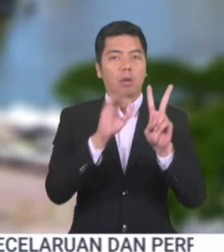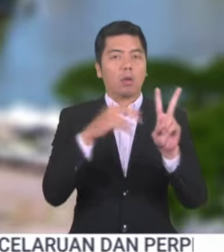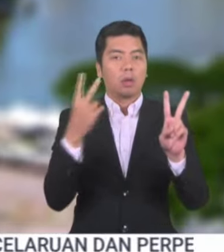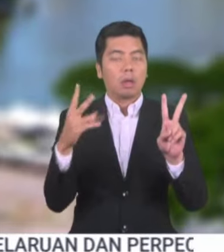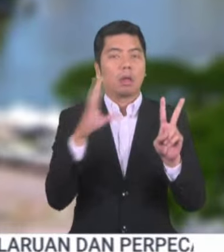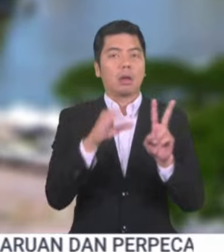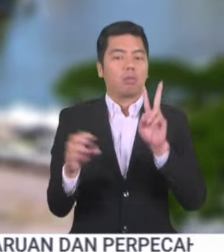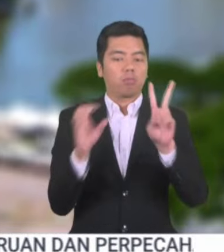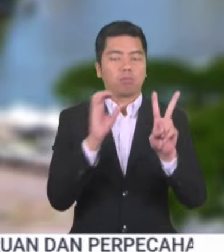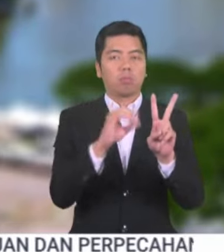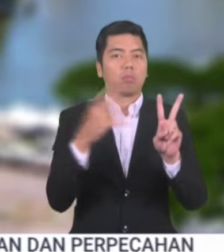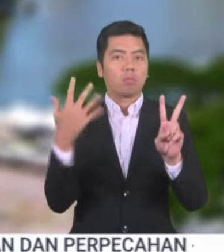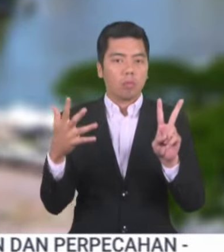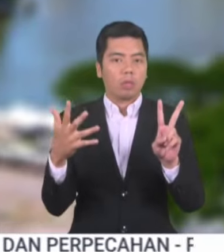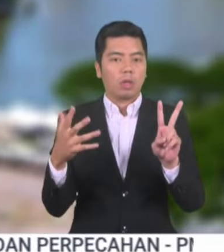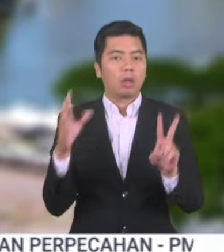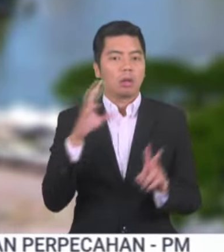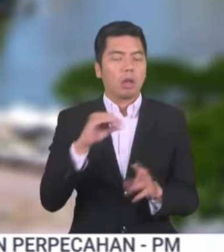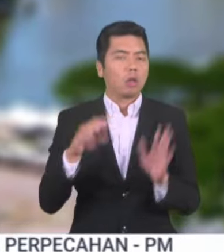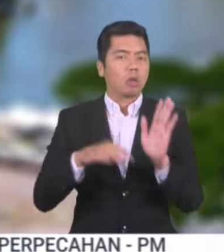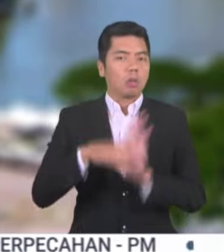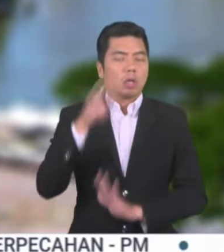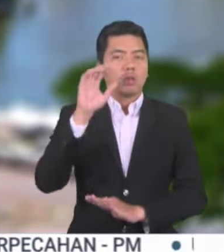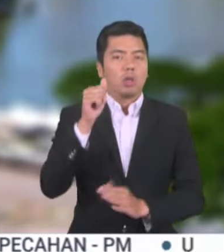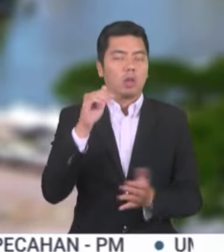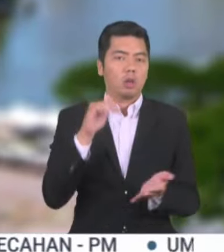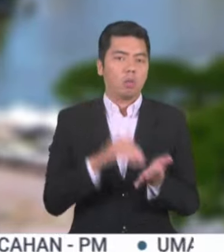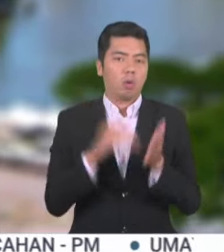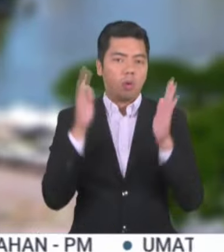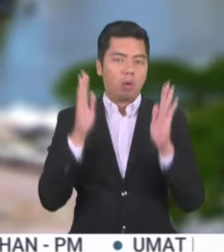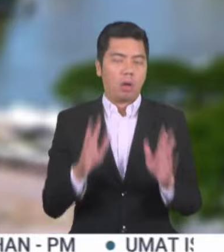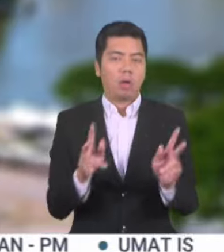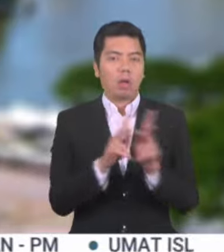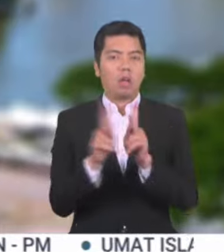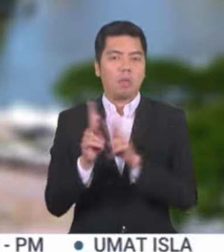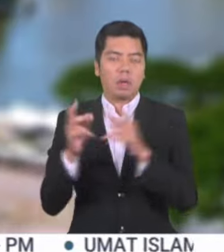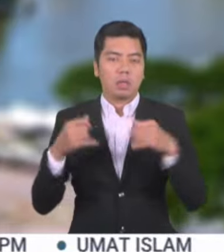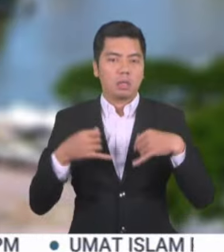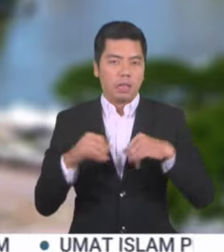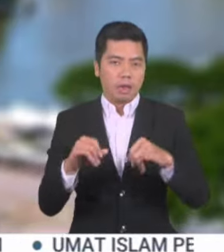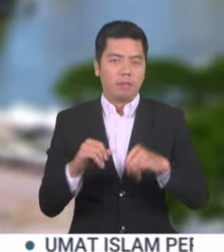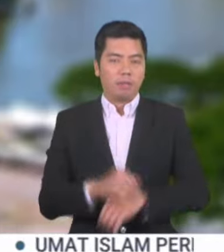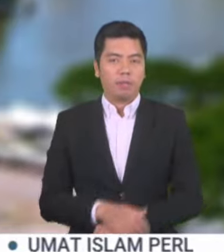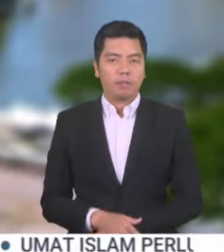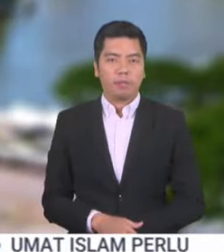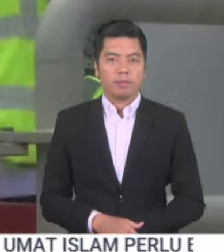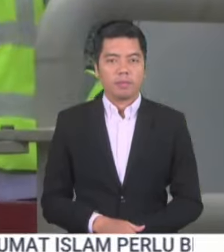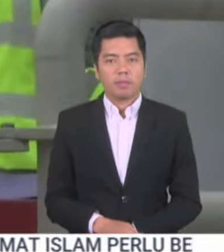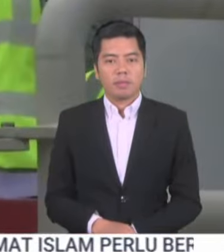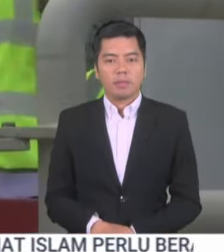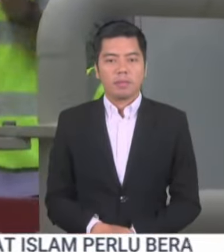dan 2015 merindungi lebih 10,000 penduduk di kawasan Jalan Apelanang.